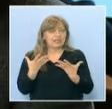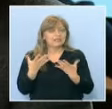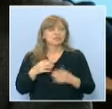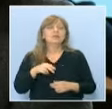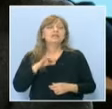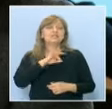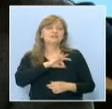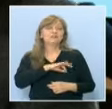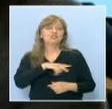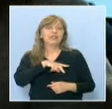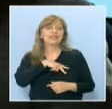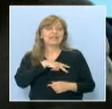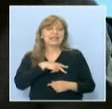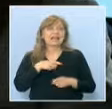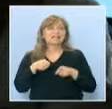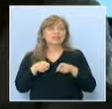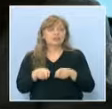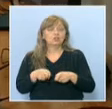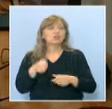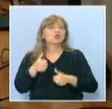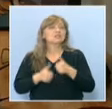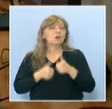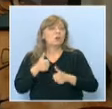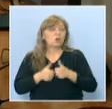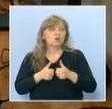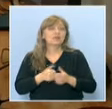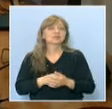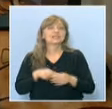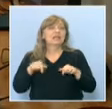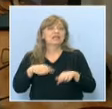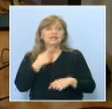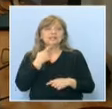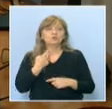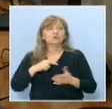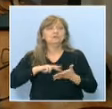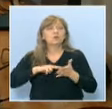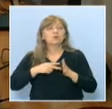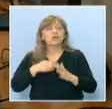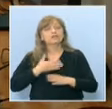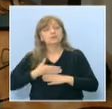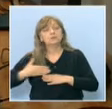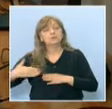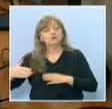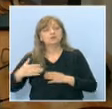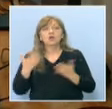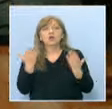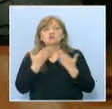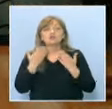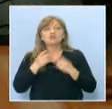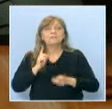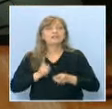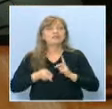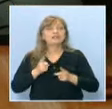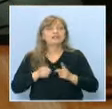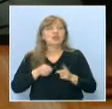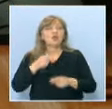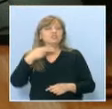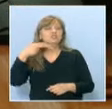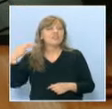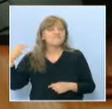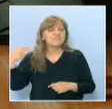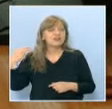от наградите на този конкурс. Тази година проектът продължава отново с учебно-тренировъчната фирма, както